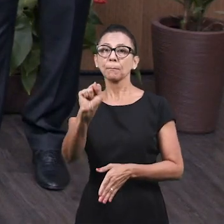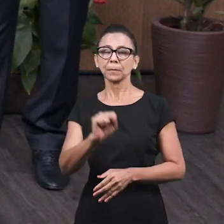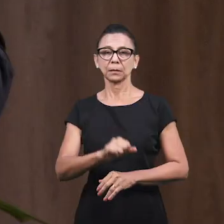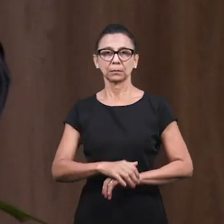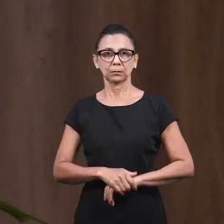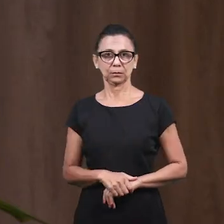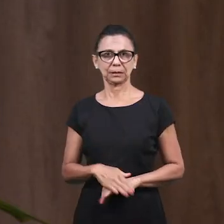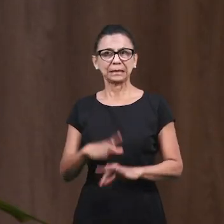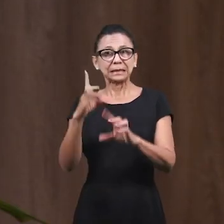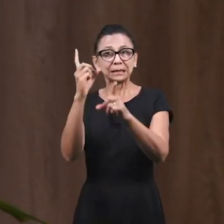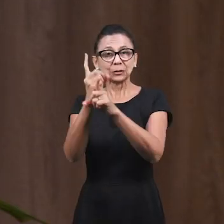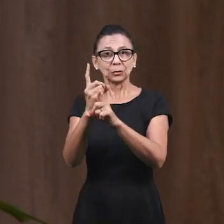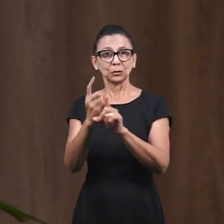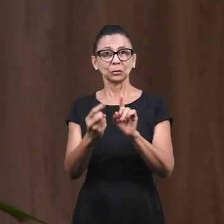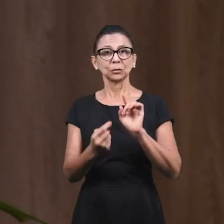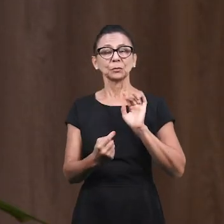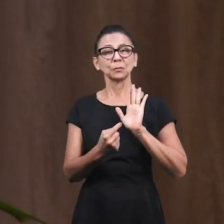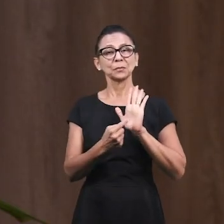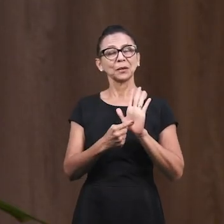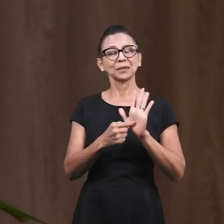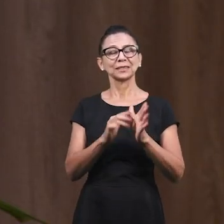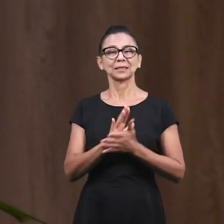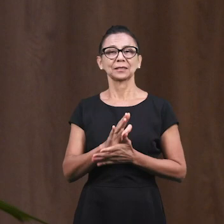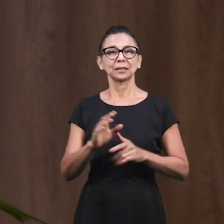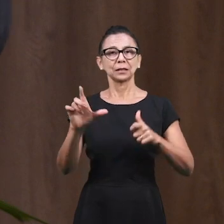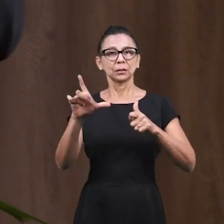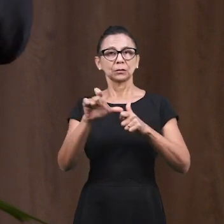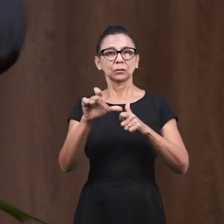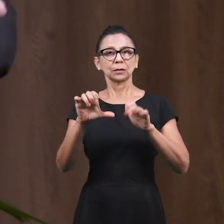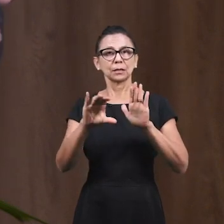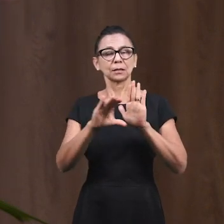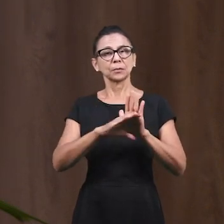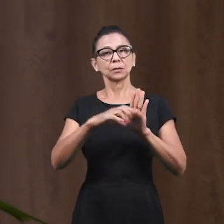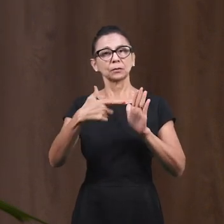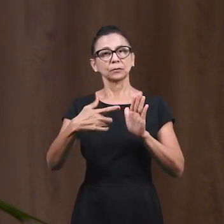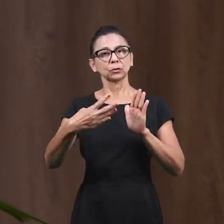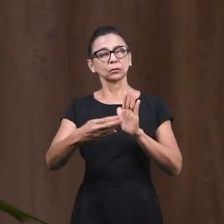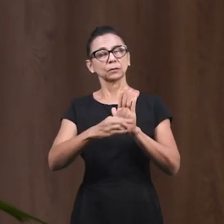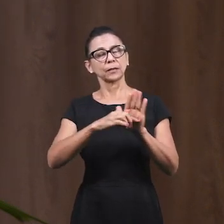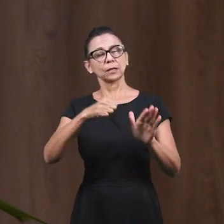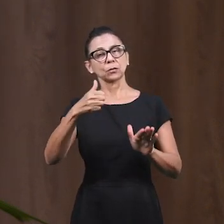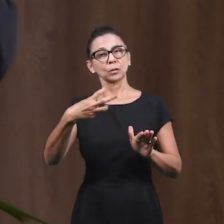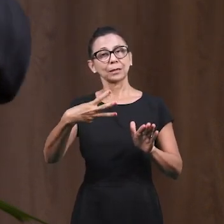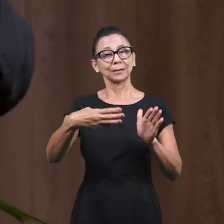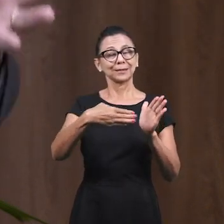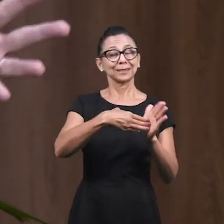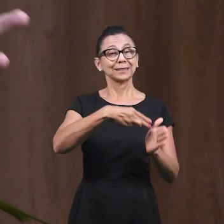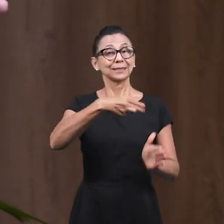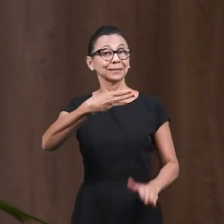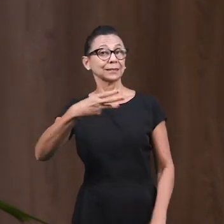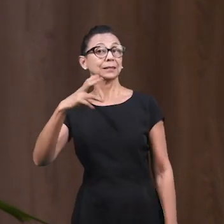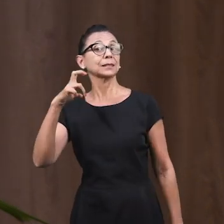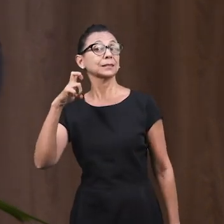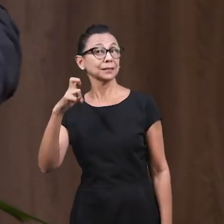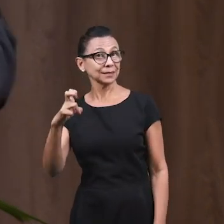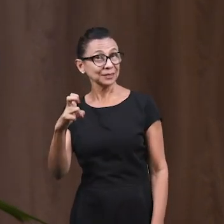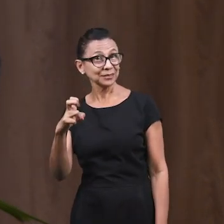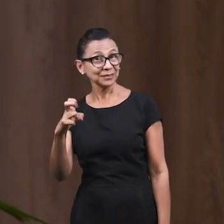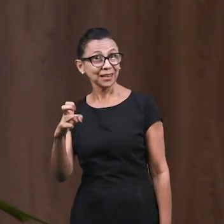Эта встреча записана в Евангелии от Луки, главе 24, стихах с 13